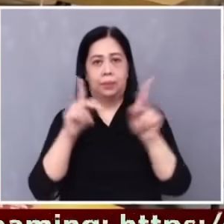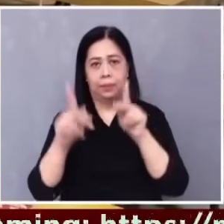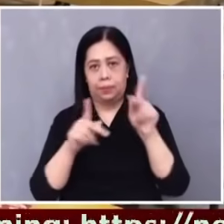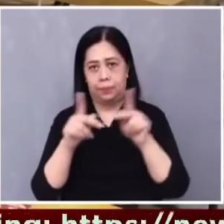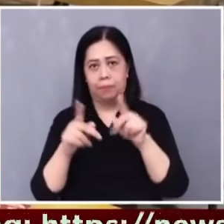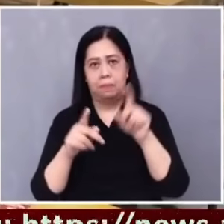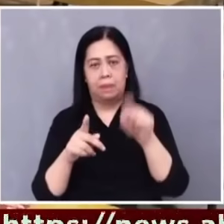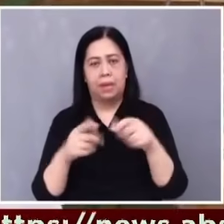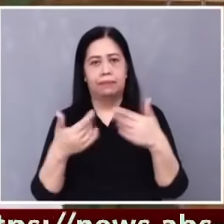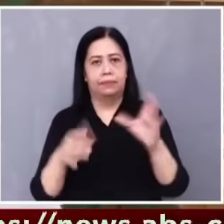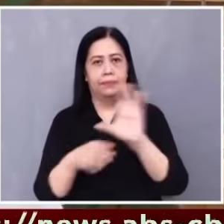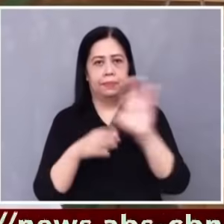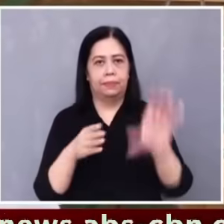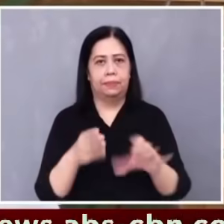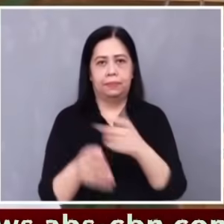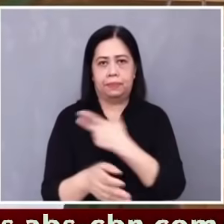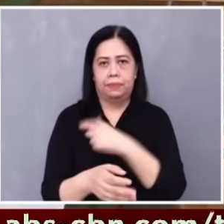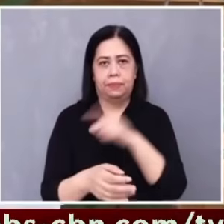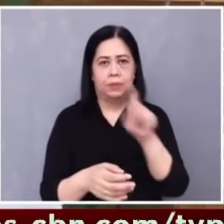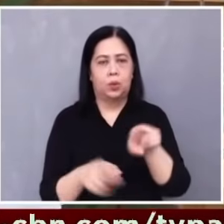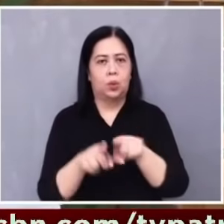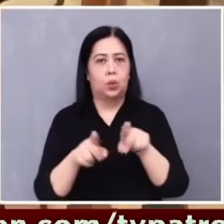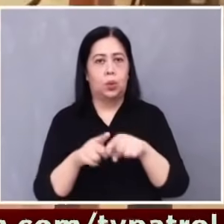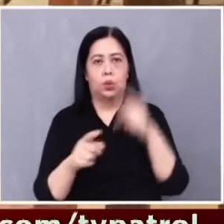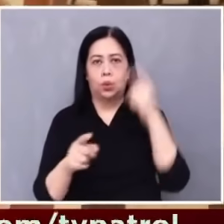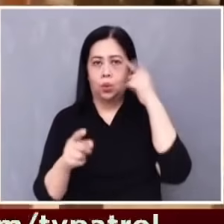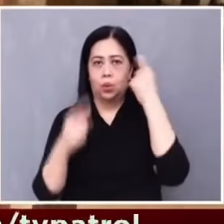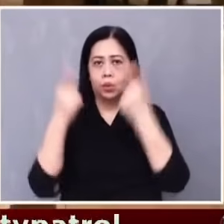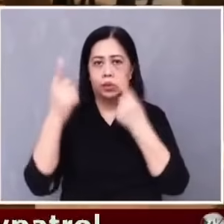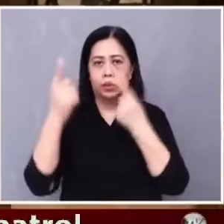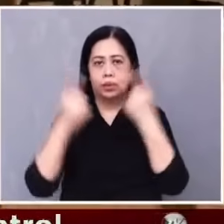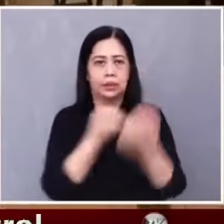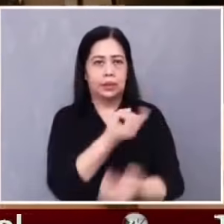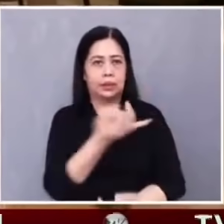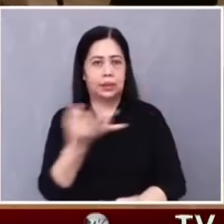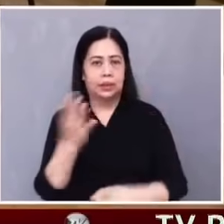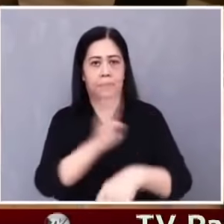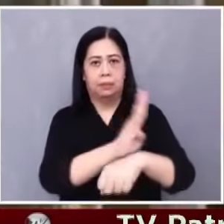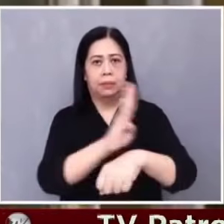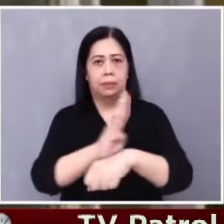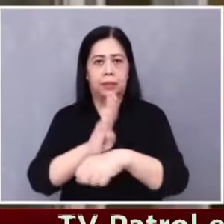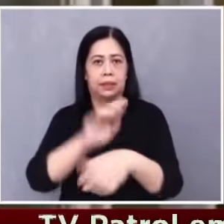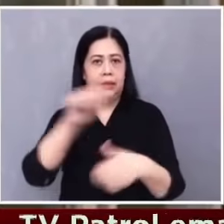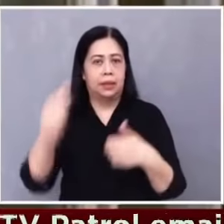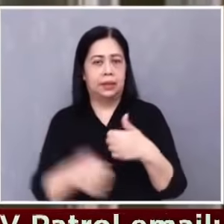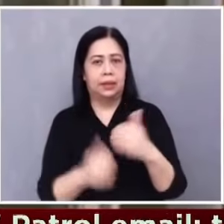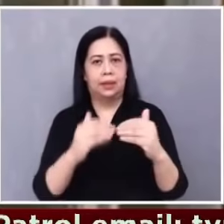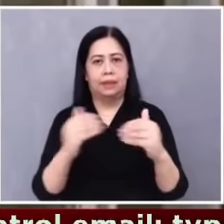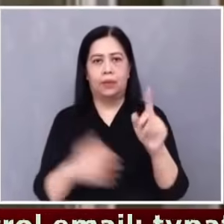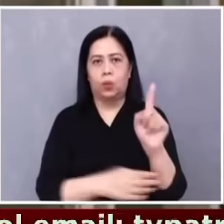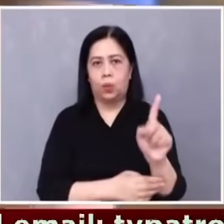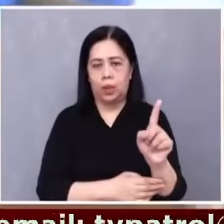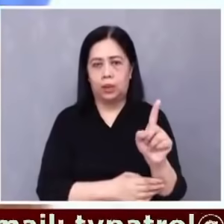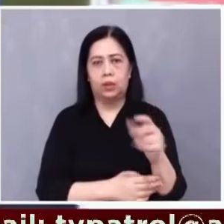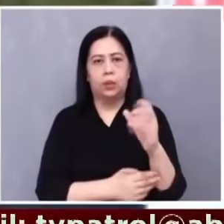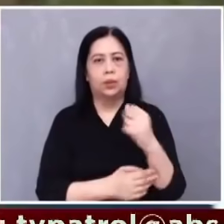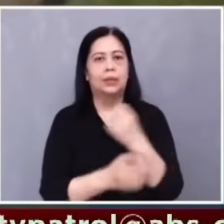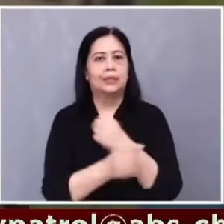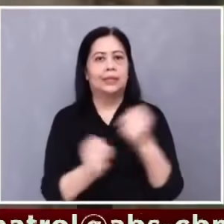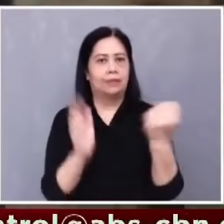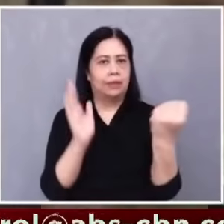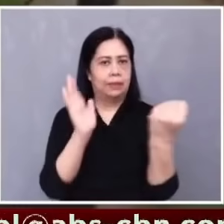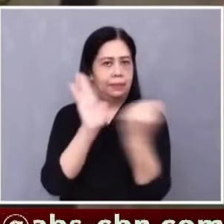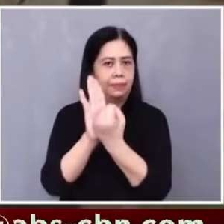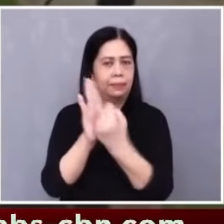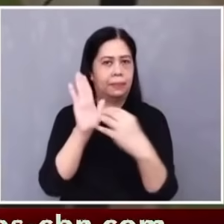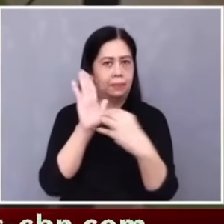na. Kailangan din na isaalang-alang ang bilang ng mga establisimiento sa ilalim ng Alert Level 1 na may safety seal, at ang